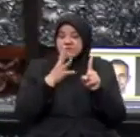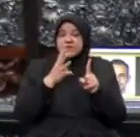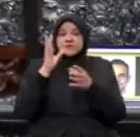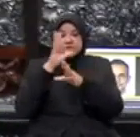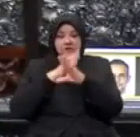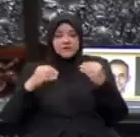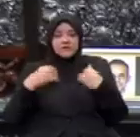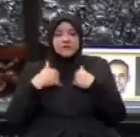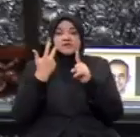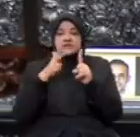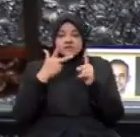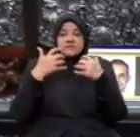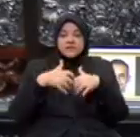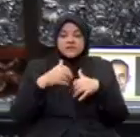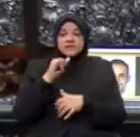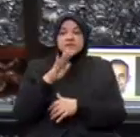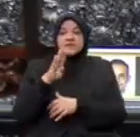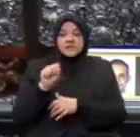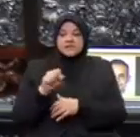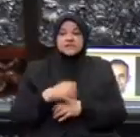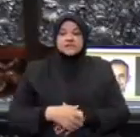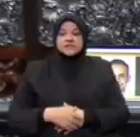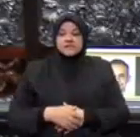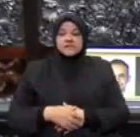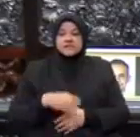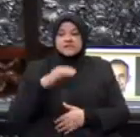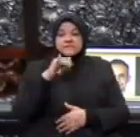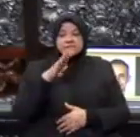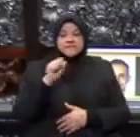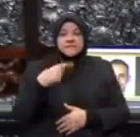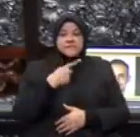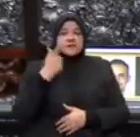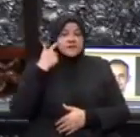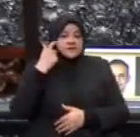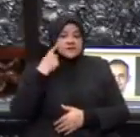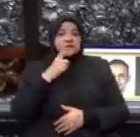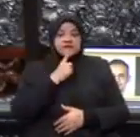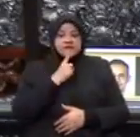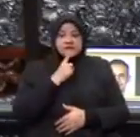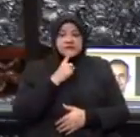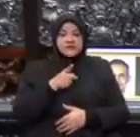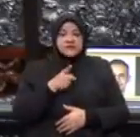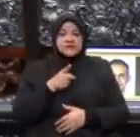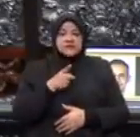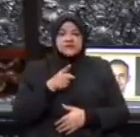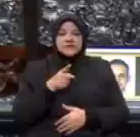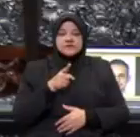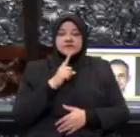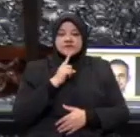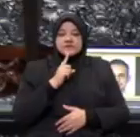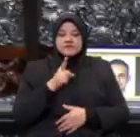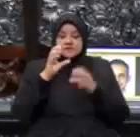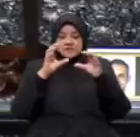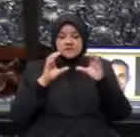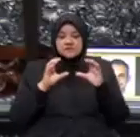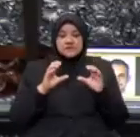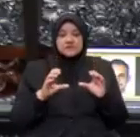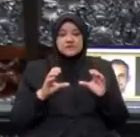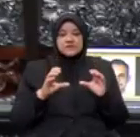di Sarawak ada 13 kilang IBS. IBS ini kita tahu bahawa dia merupakan